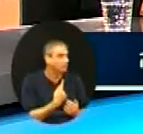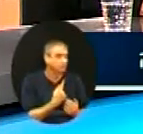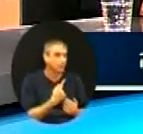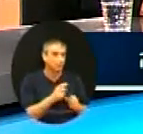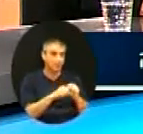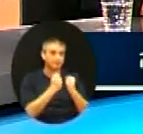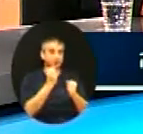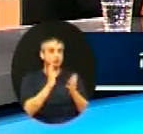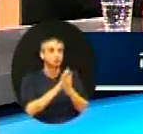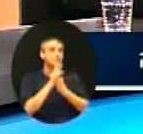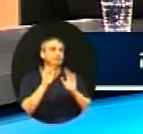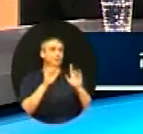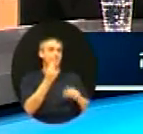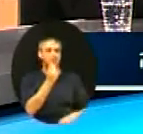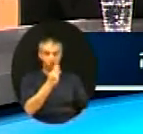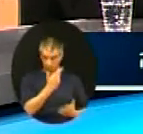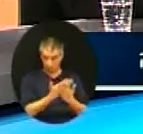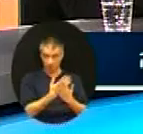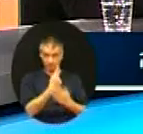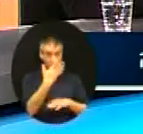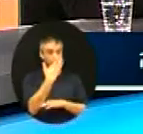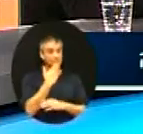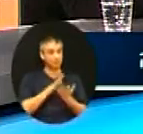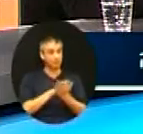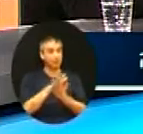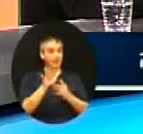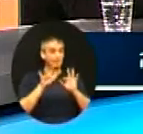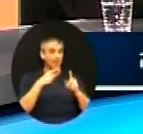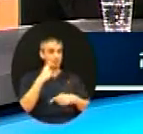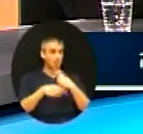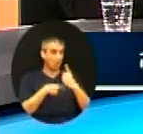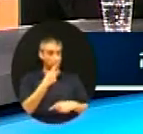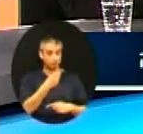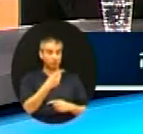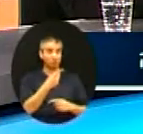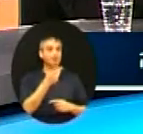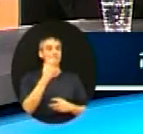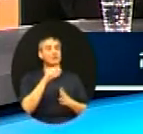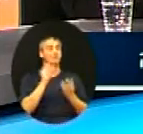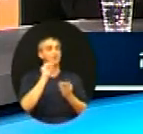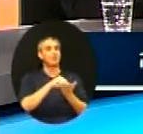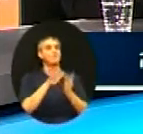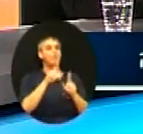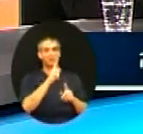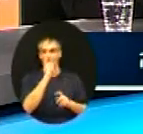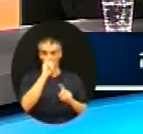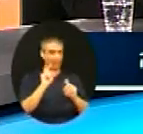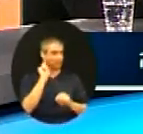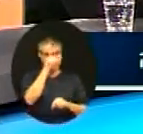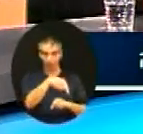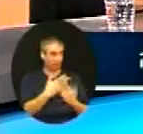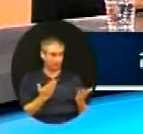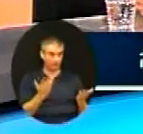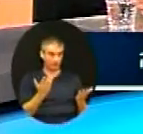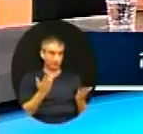נזק של 18 מיליארד שקל. מוכיח את עצמו שמדינת ישראל מוציאה מיליארדים בשנה ומקבלת פרוטות שהגז לא מגיע אפילו לבחר. בוא